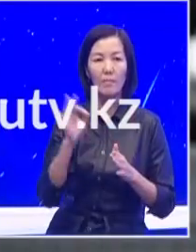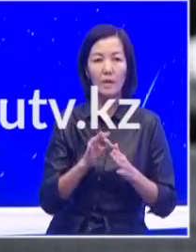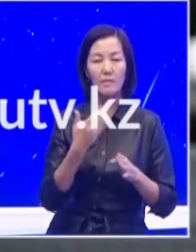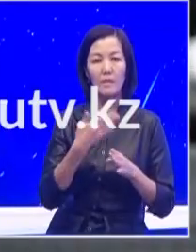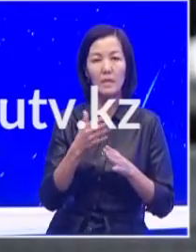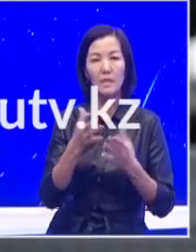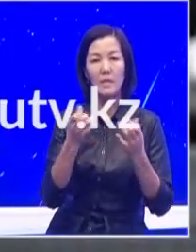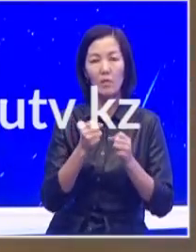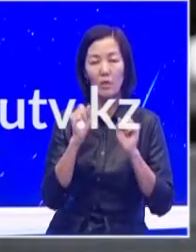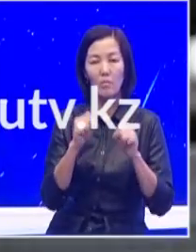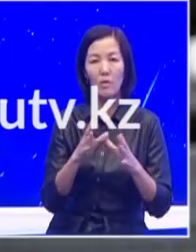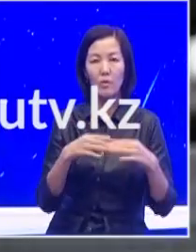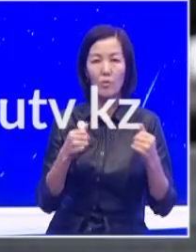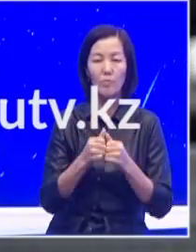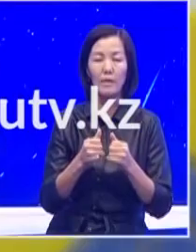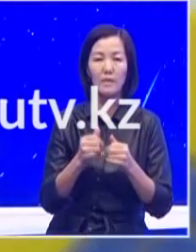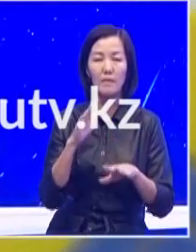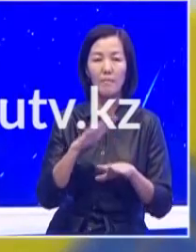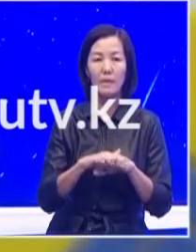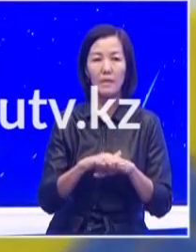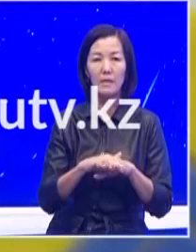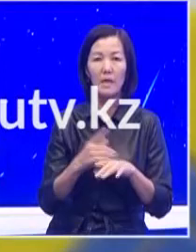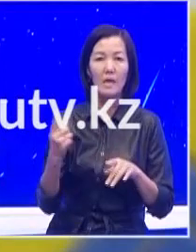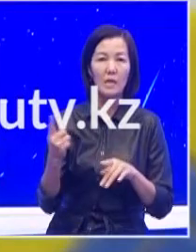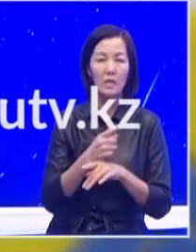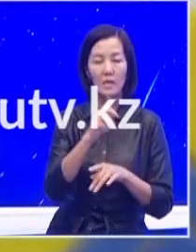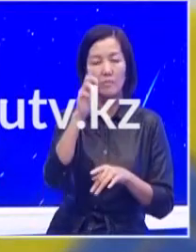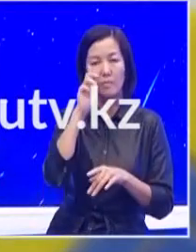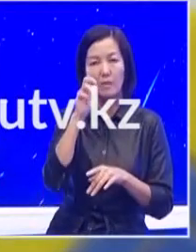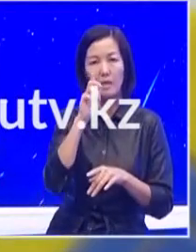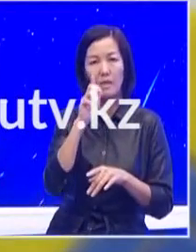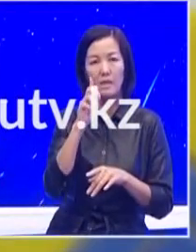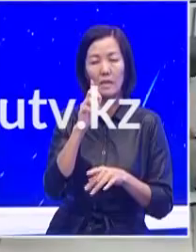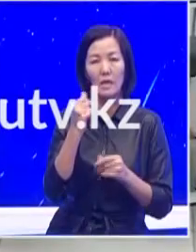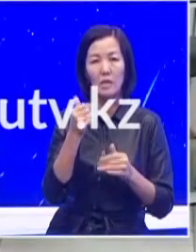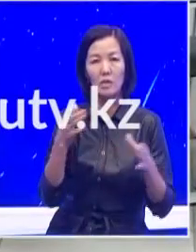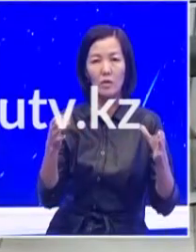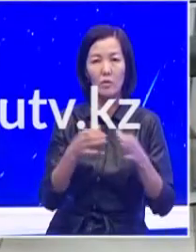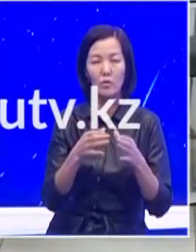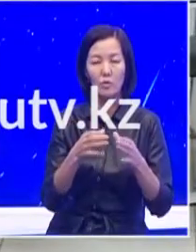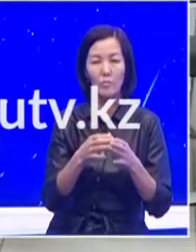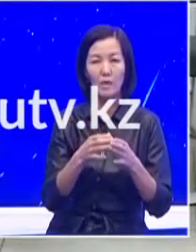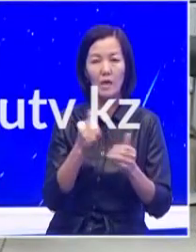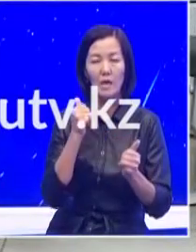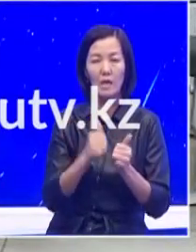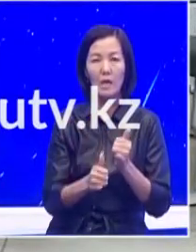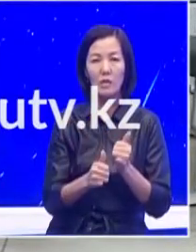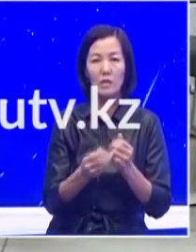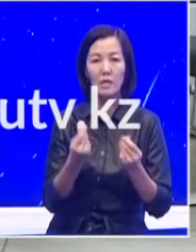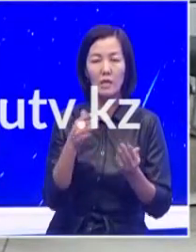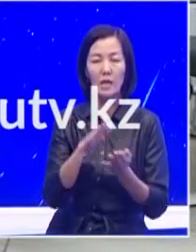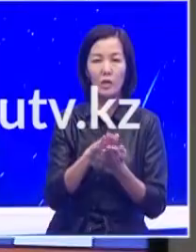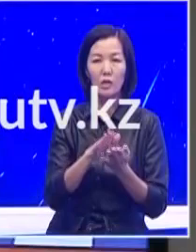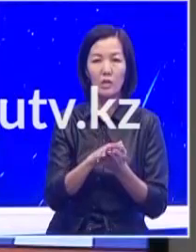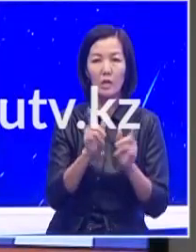мүмкіндік бар. Жалпы отбасы банкі еліміздегі жалғыз мемлекеттік қаржылық ұйым. Депозит салымшылары күннен күнге көбеюде. Бір